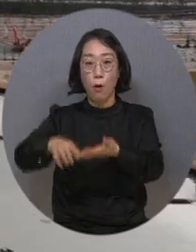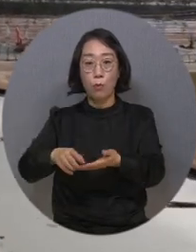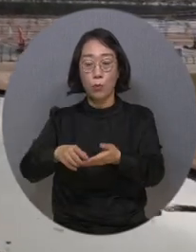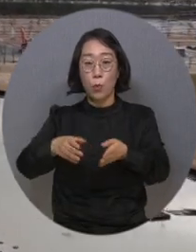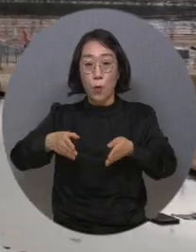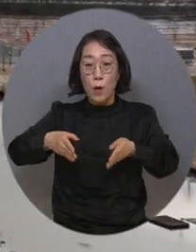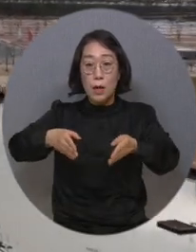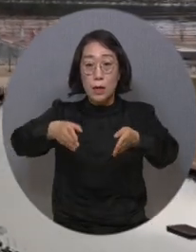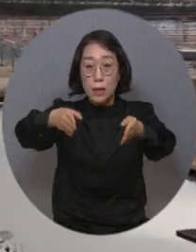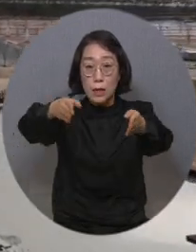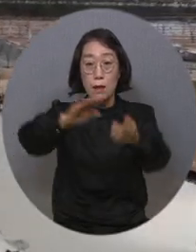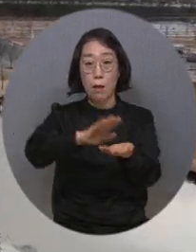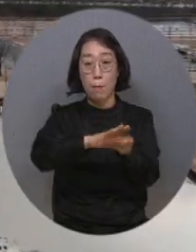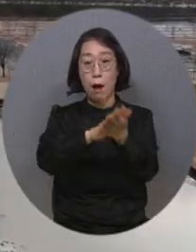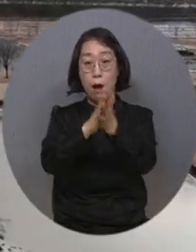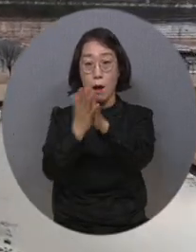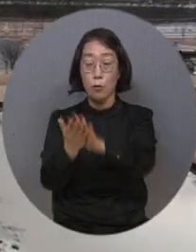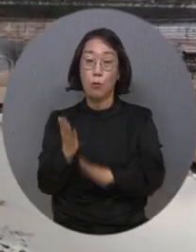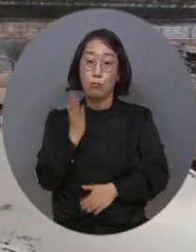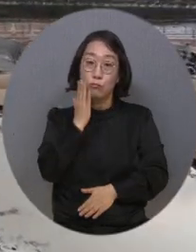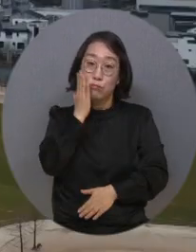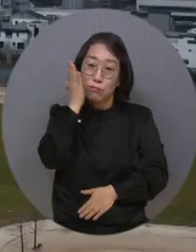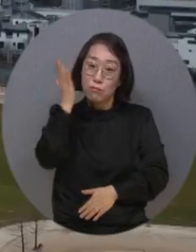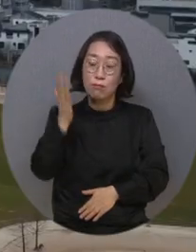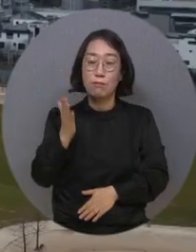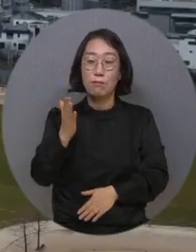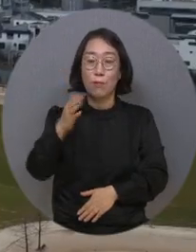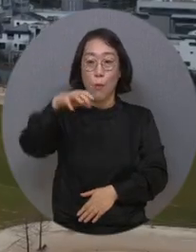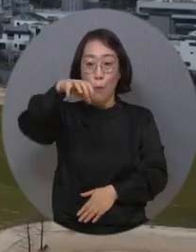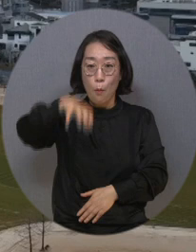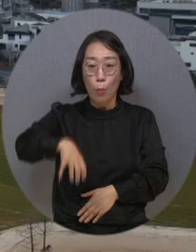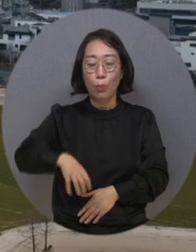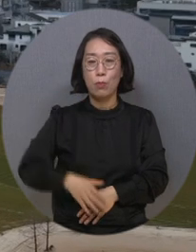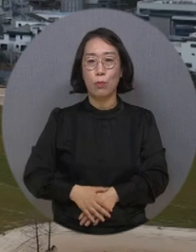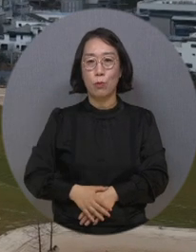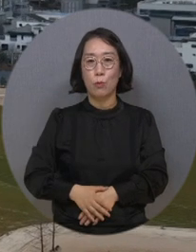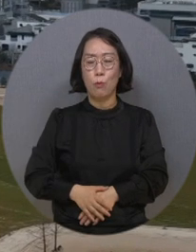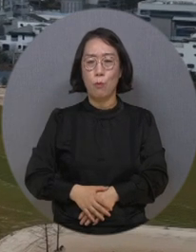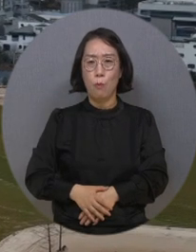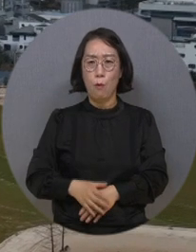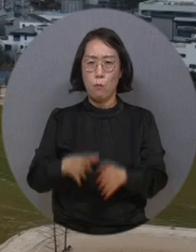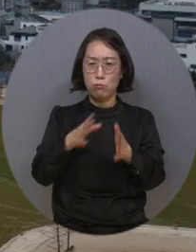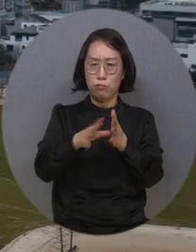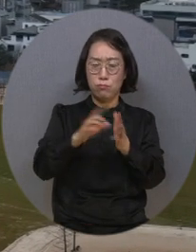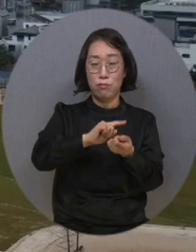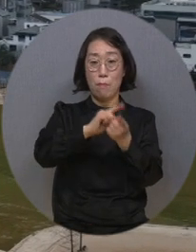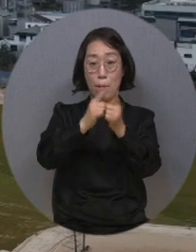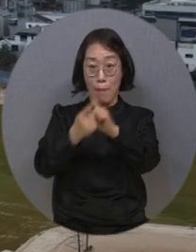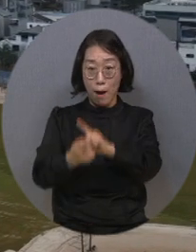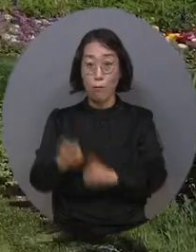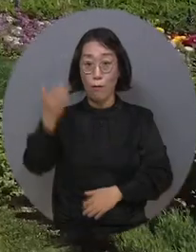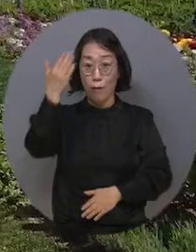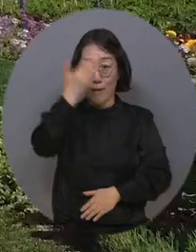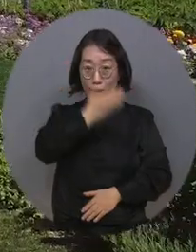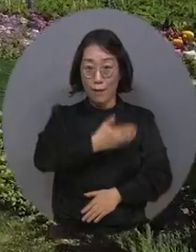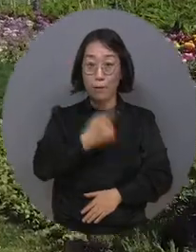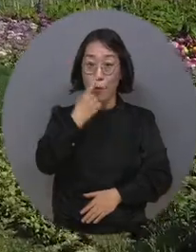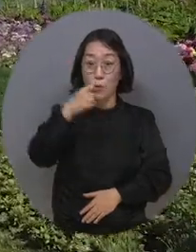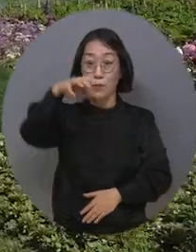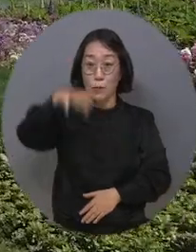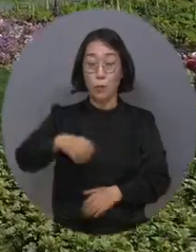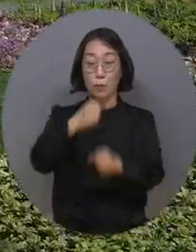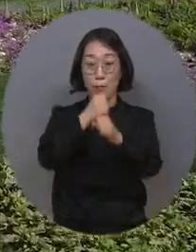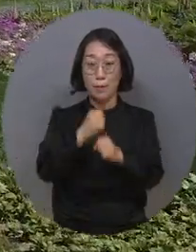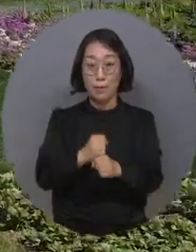아스팔트 도로가 푸른 정원이 된 그린 아일랜드, 재해 시설을 정원으로 바꿔낸 오천 그린 광장 등 주요